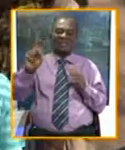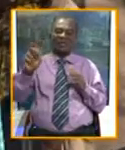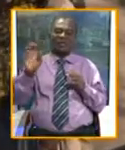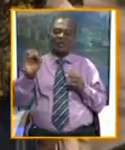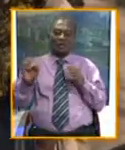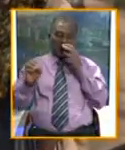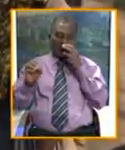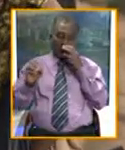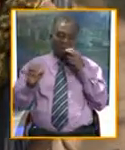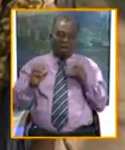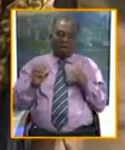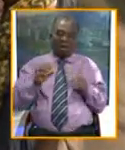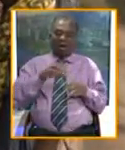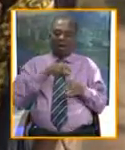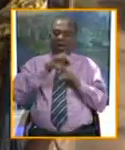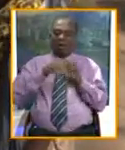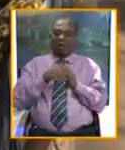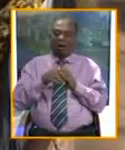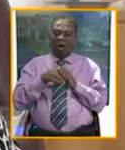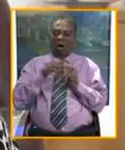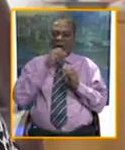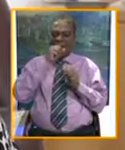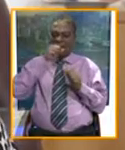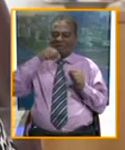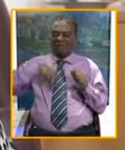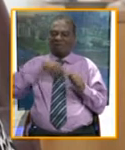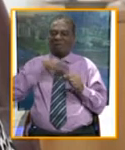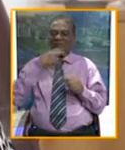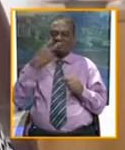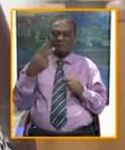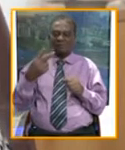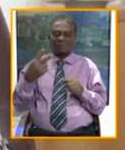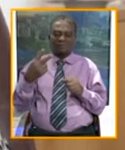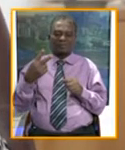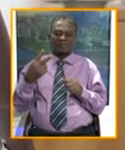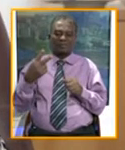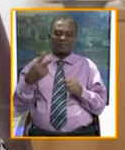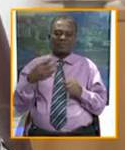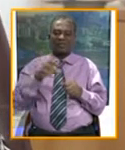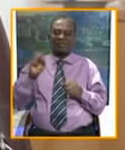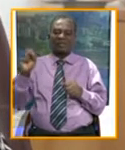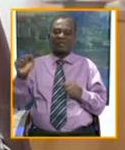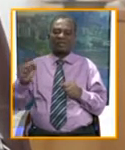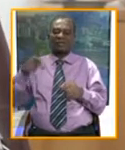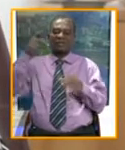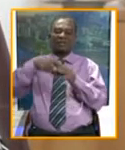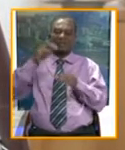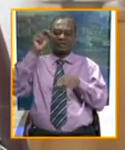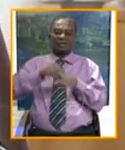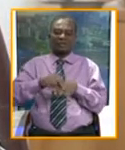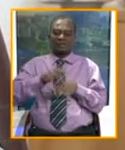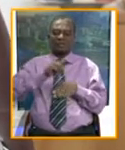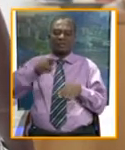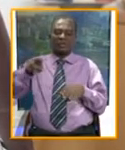aux collectivités territoriales. Et nous avons vu sa participation au niveau